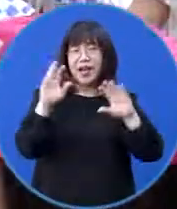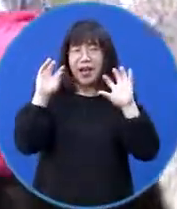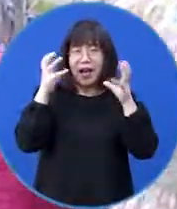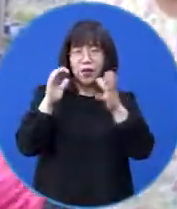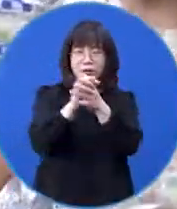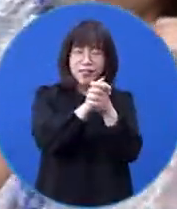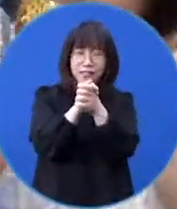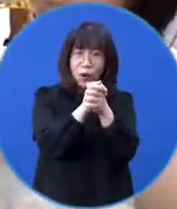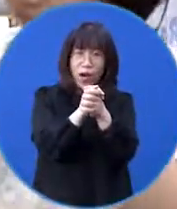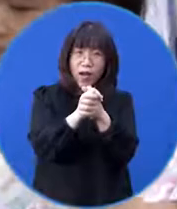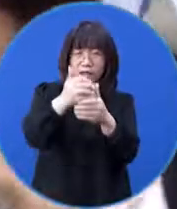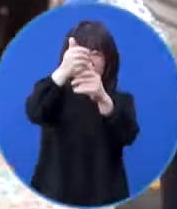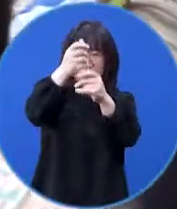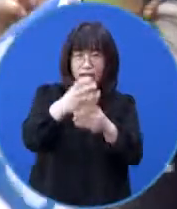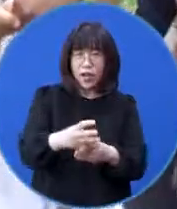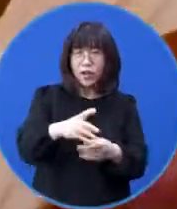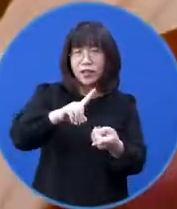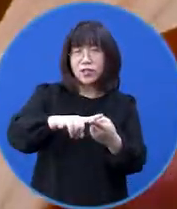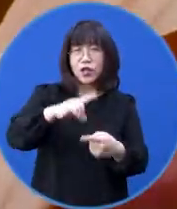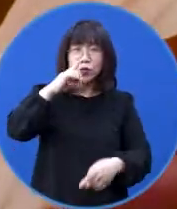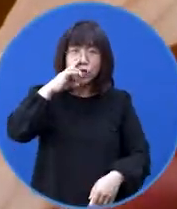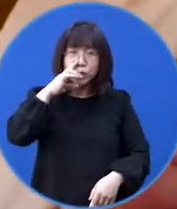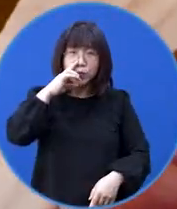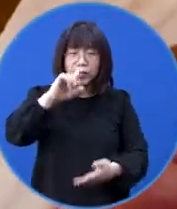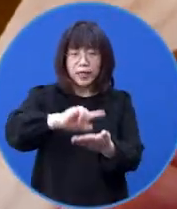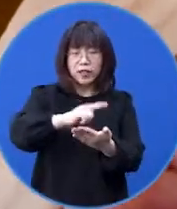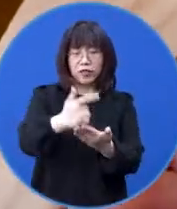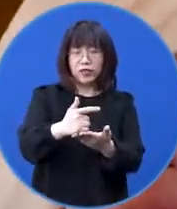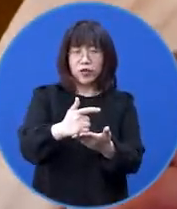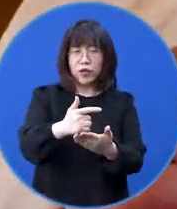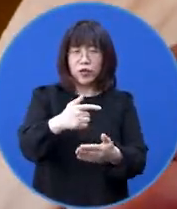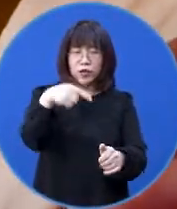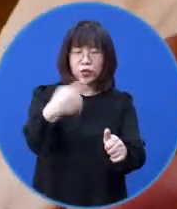알릴 계획입니다. 아동 친화도시 강서